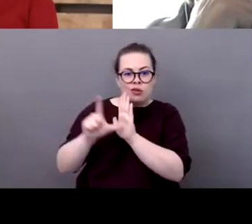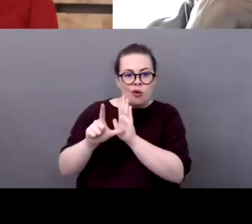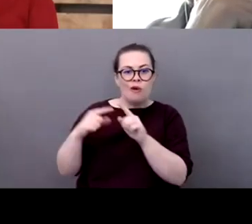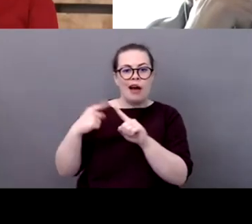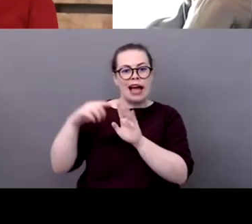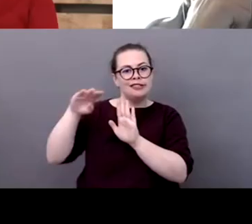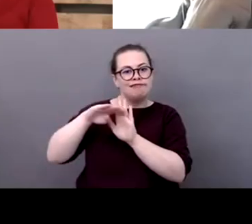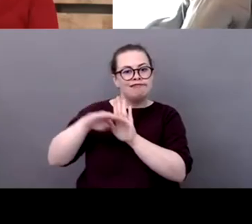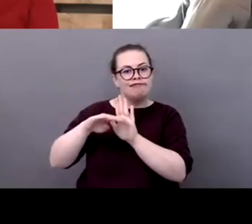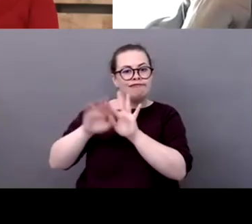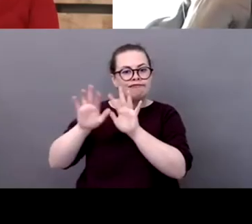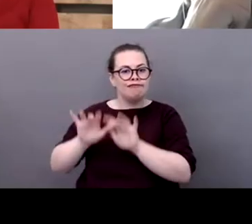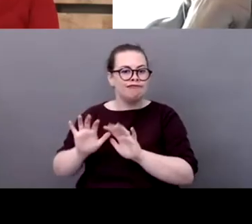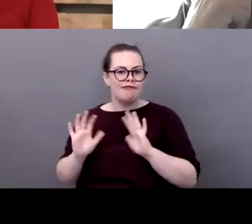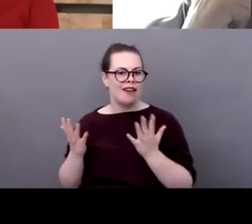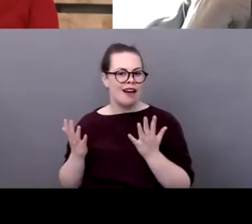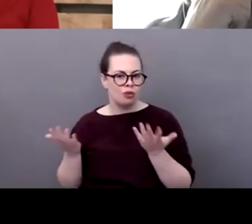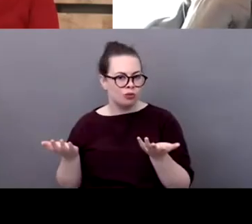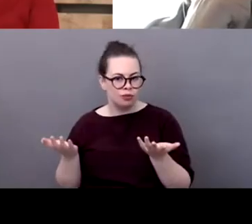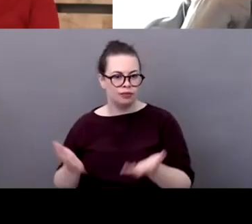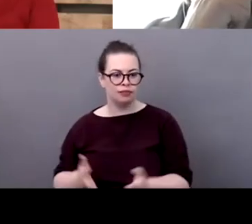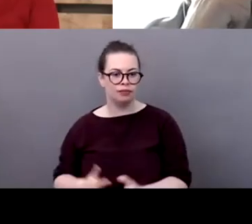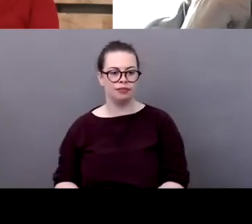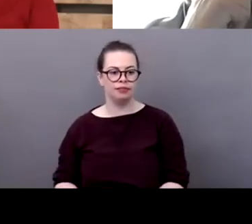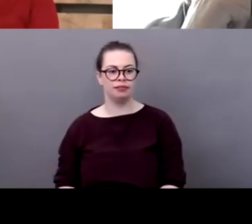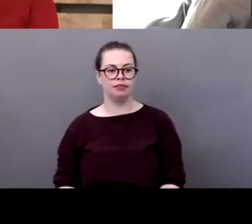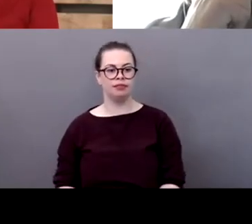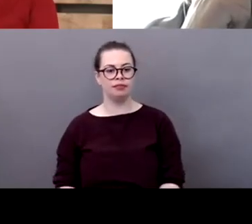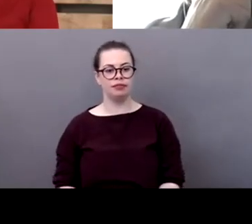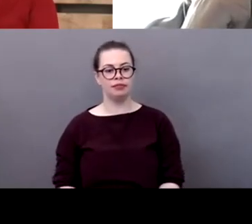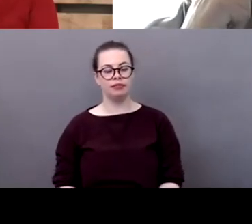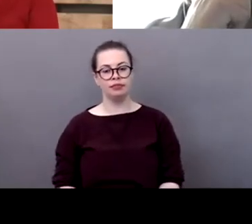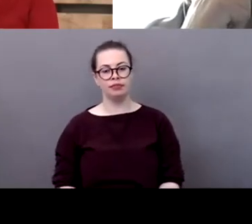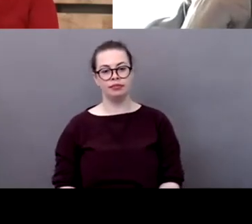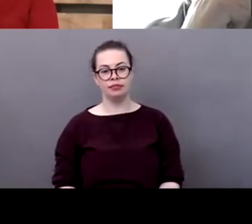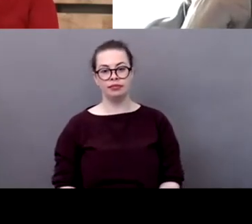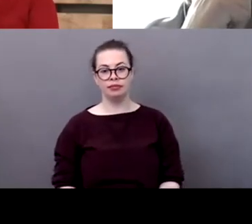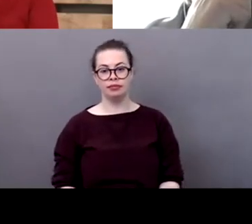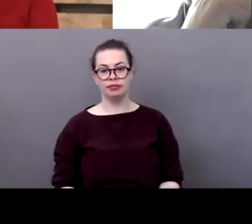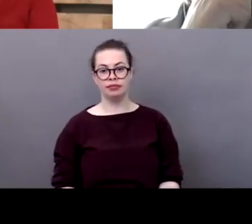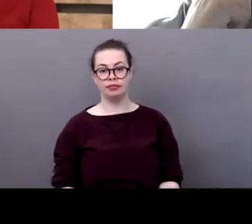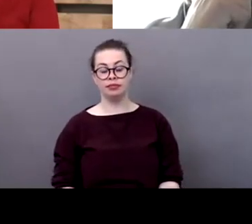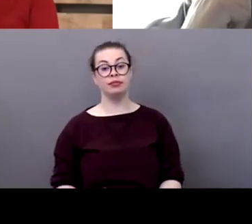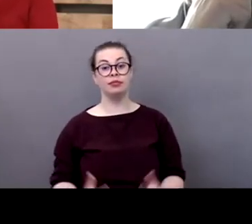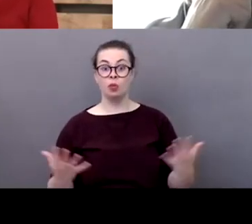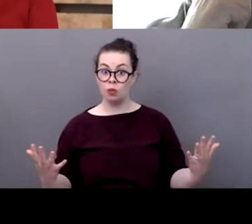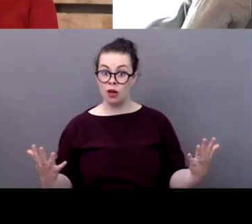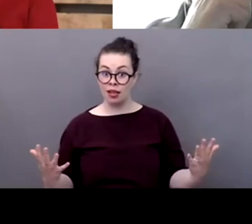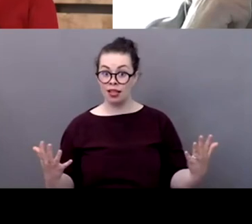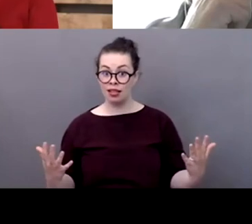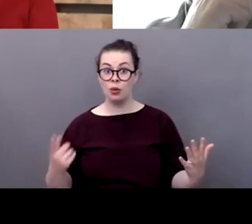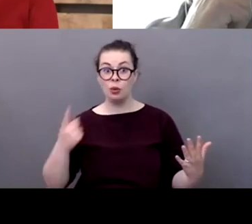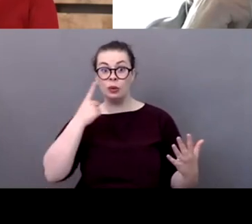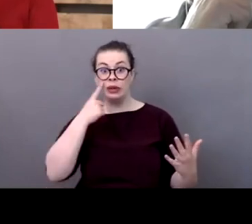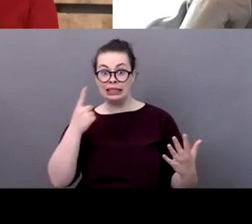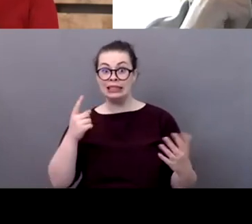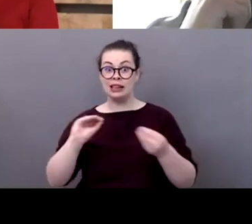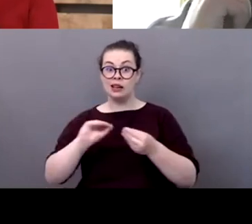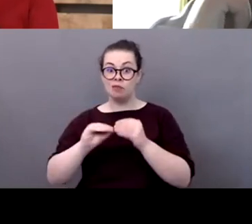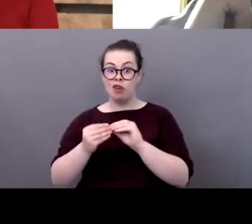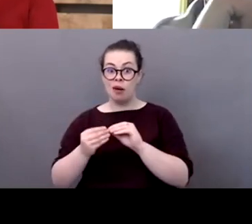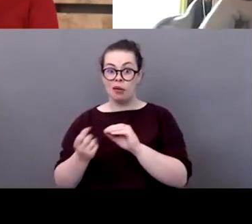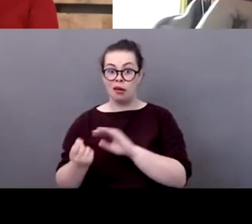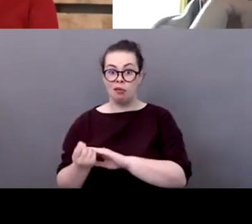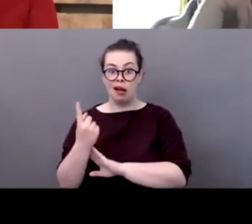de penser qu'il y a une création de problèmes et qu'il faut essayer de les résoudre, mais ne pas, surtout pas culpabiliser, parce que l'organisation d'événements sportifs, c'est quand